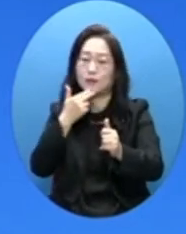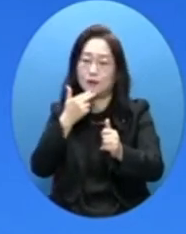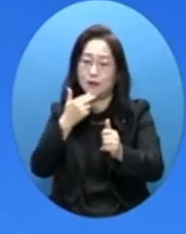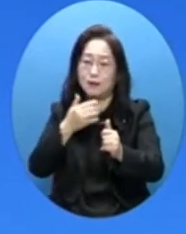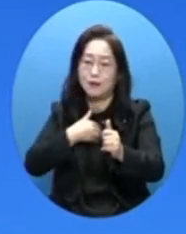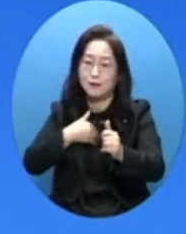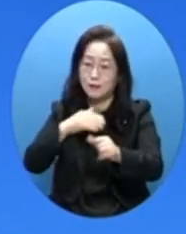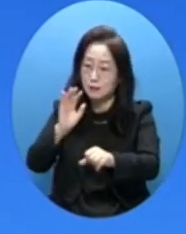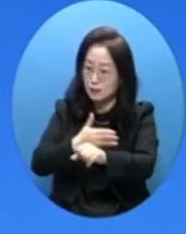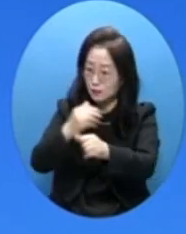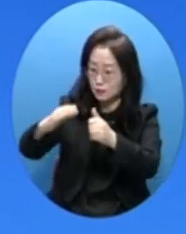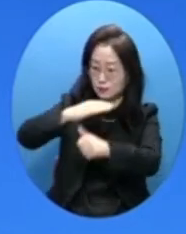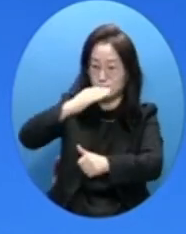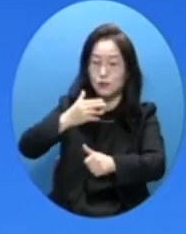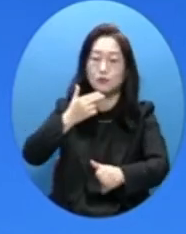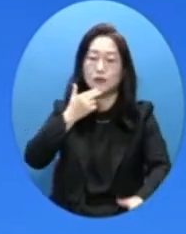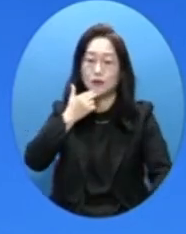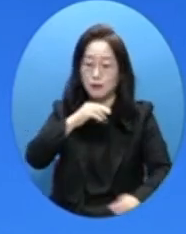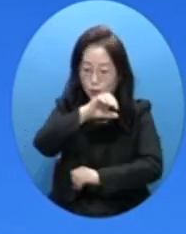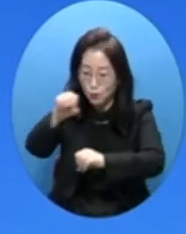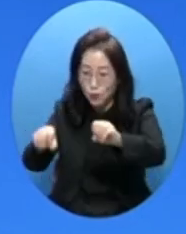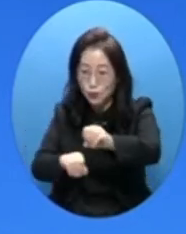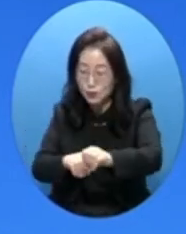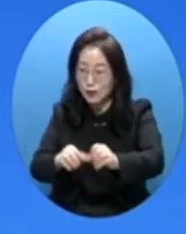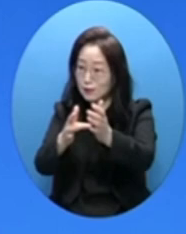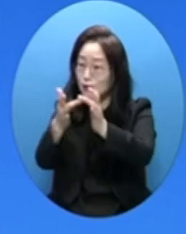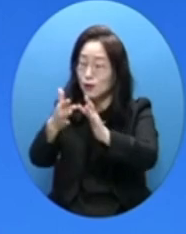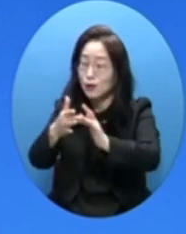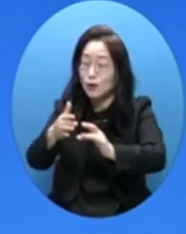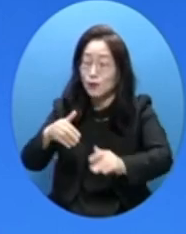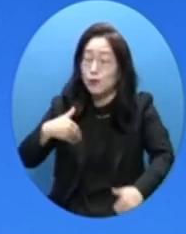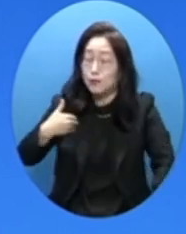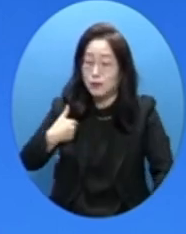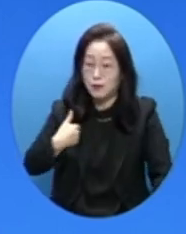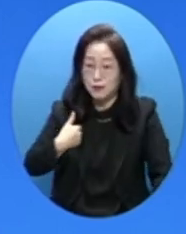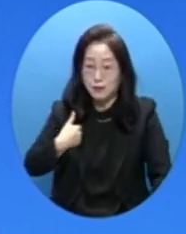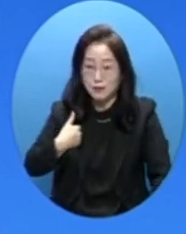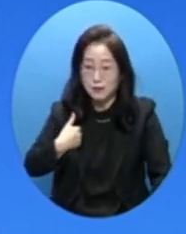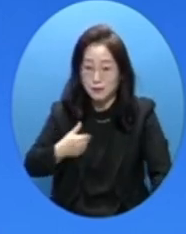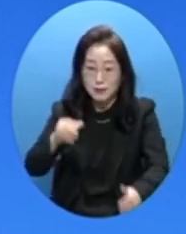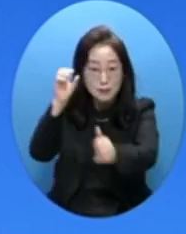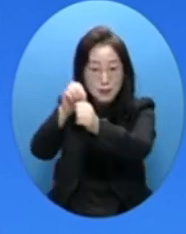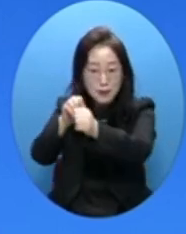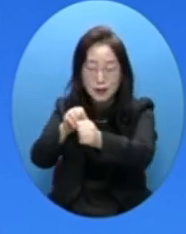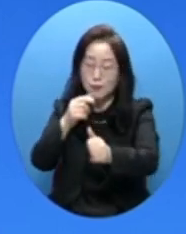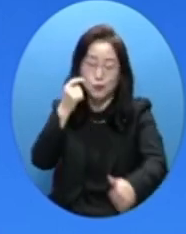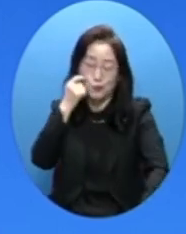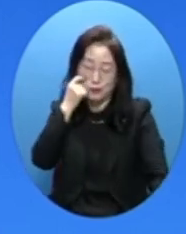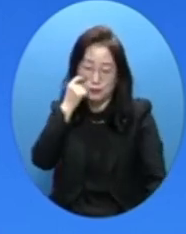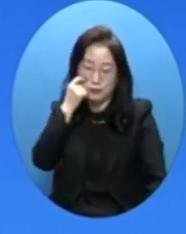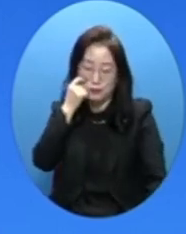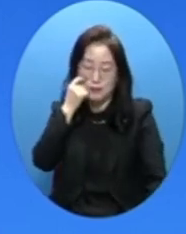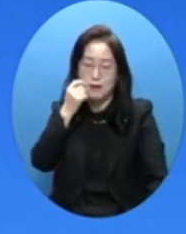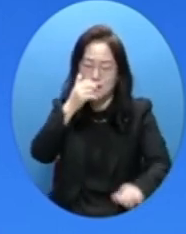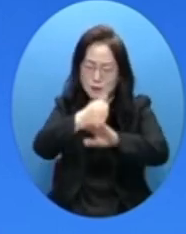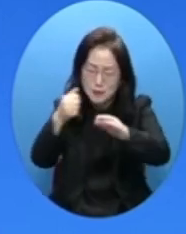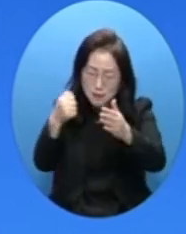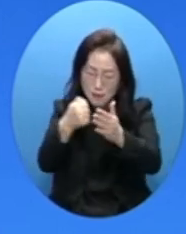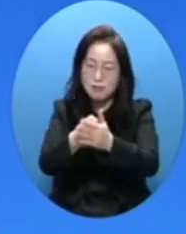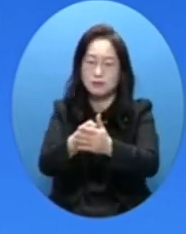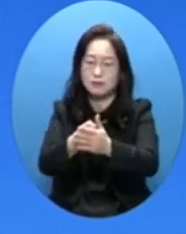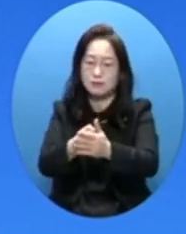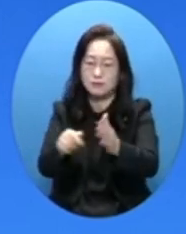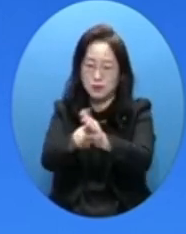나에게 잘못한 일이 없는데 내가 어떻게 주님을 모른다고 부인할 수 있습니까? 마지막 주는 순간까지도 담대히 믿음을 지켰어.